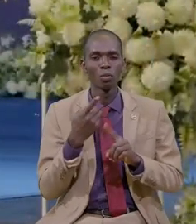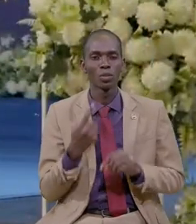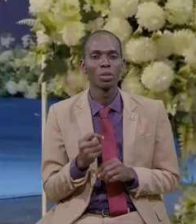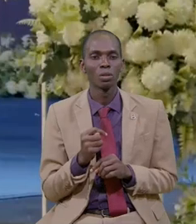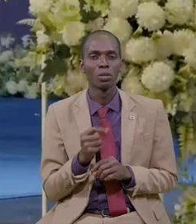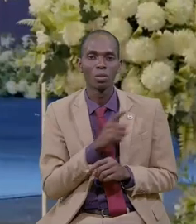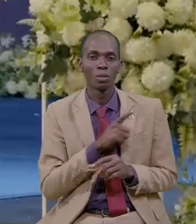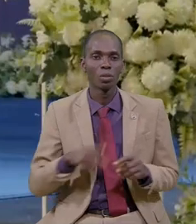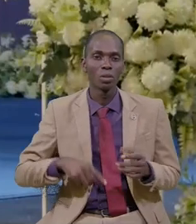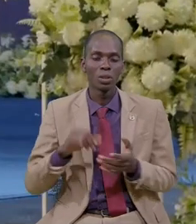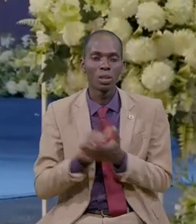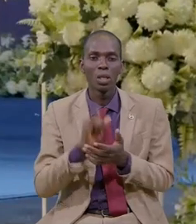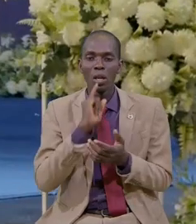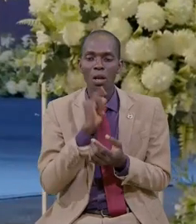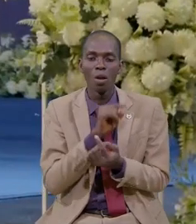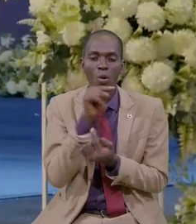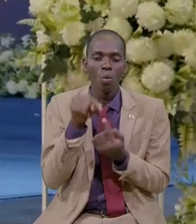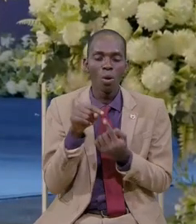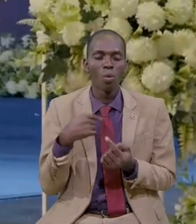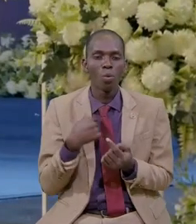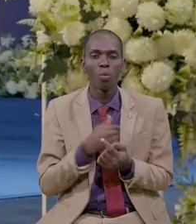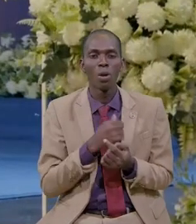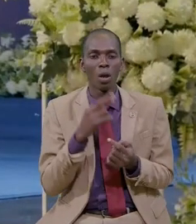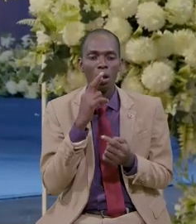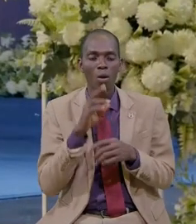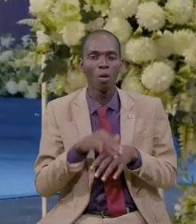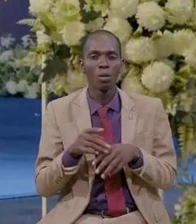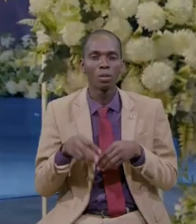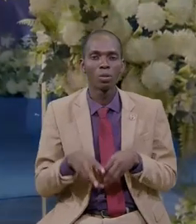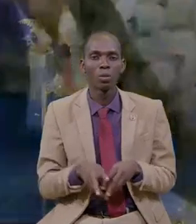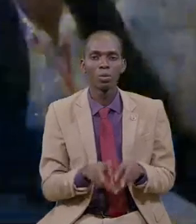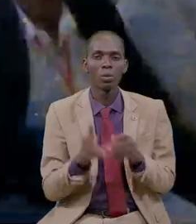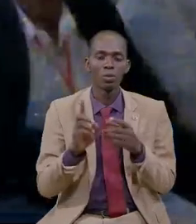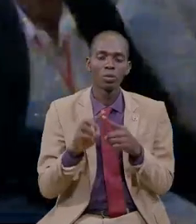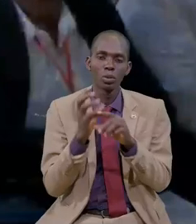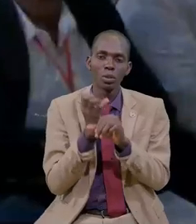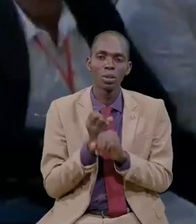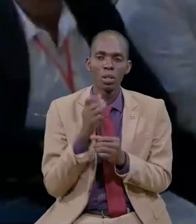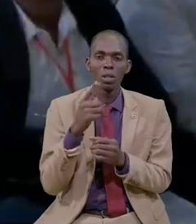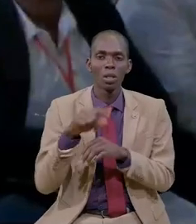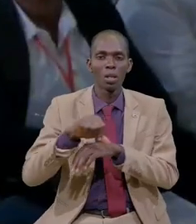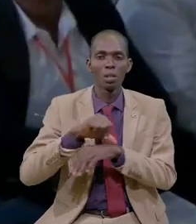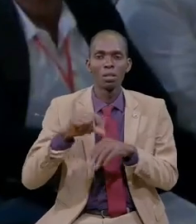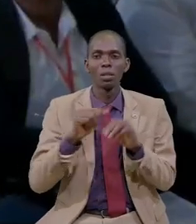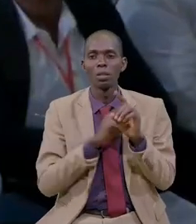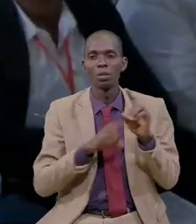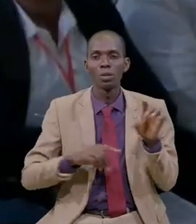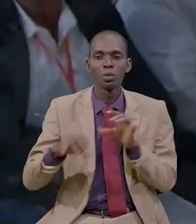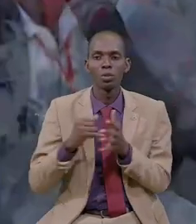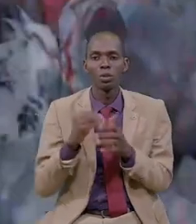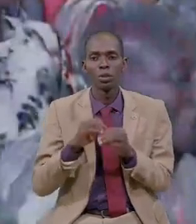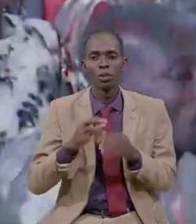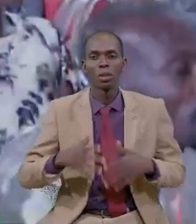C'est en ce moment-là que nous sommes sur la voie de l'onction. Et le Seigneur le fait dans ta vie au